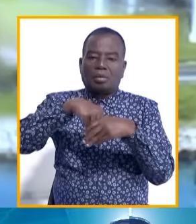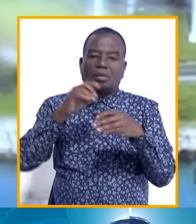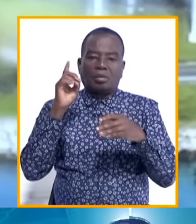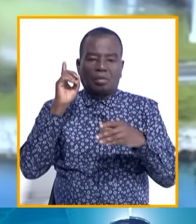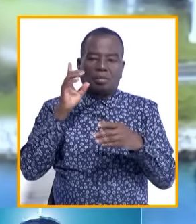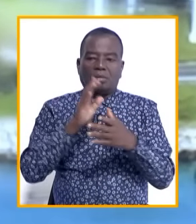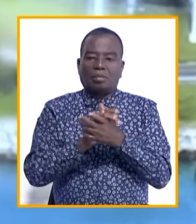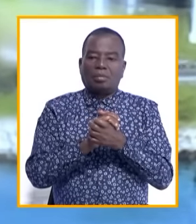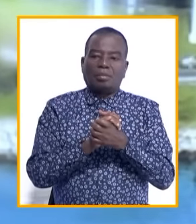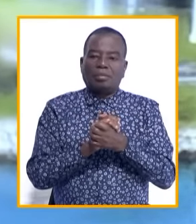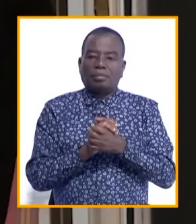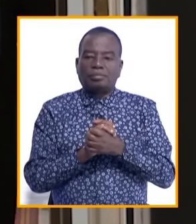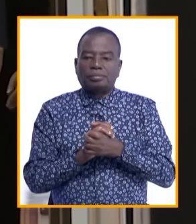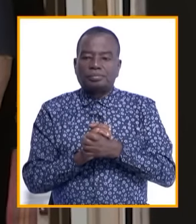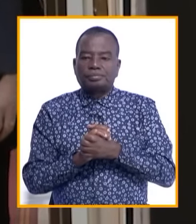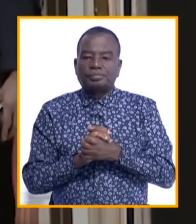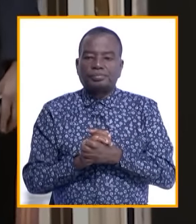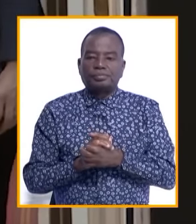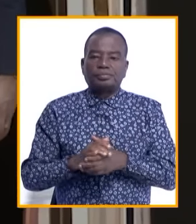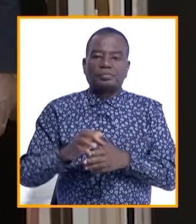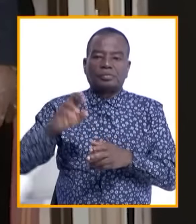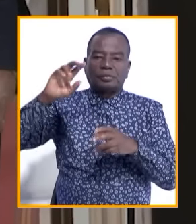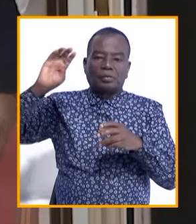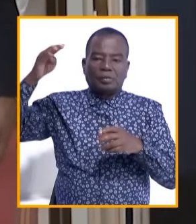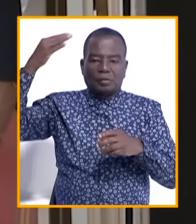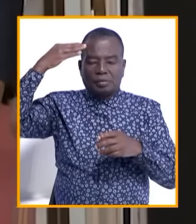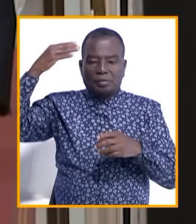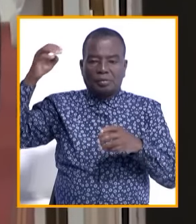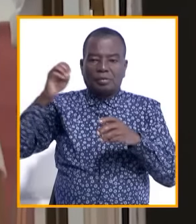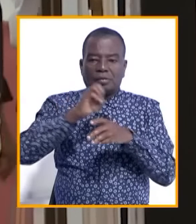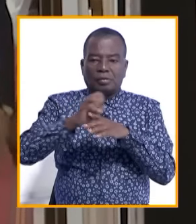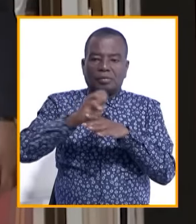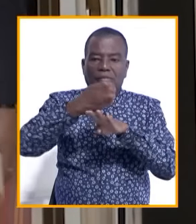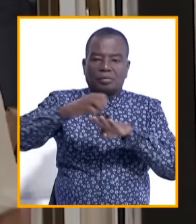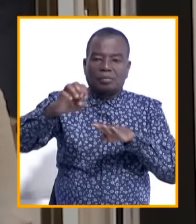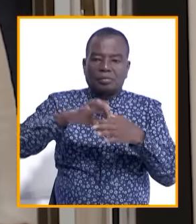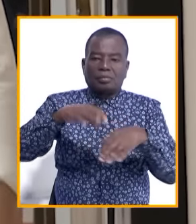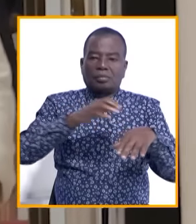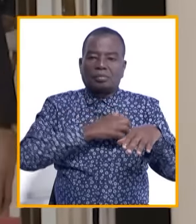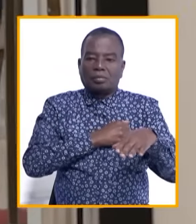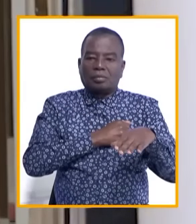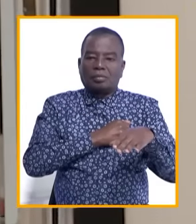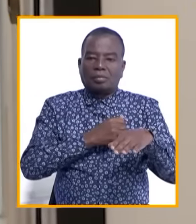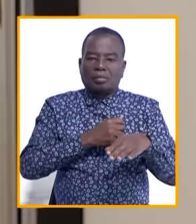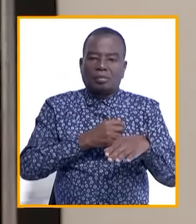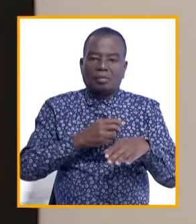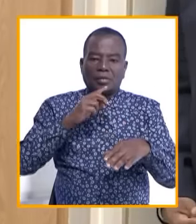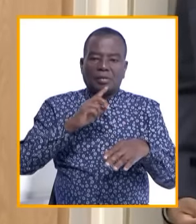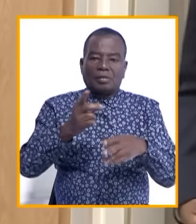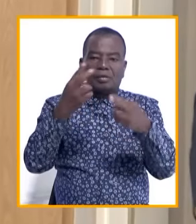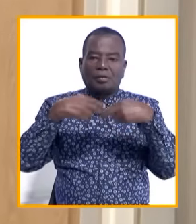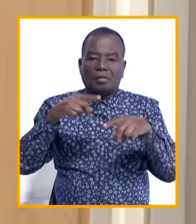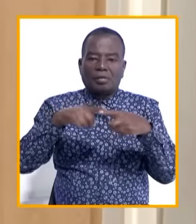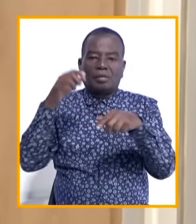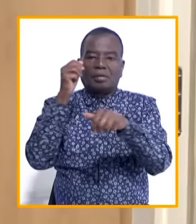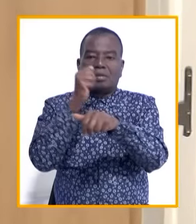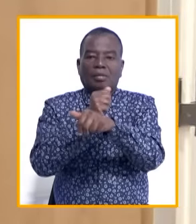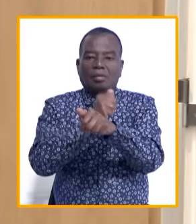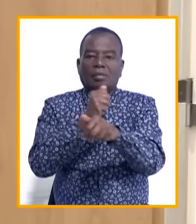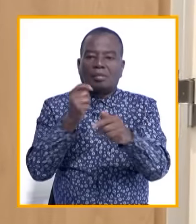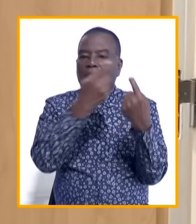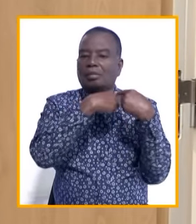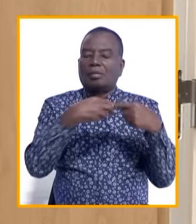Alexis Ouattara. La ministre des Affaires étrangères du Canada, Mélanie Joly, est à Abidjan depuis 48